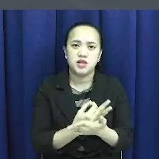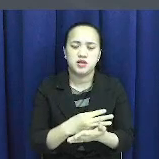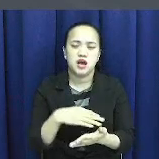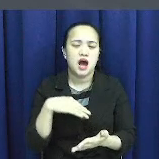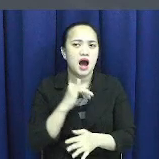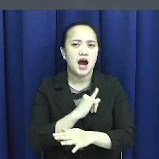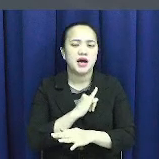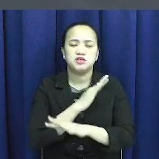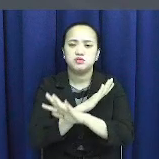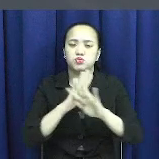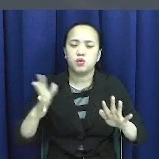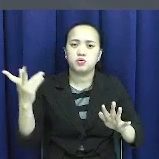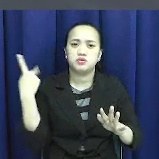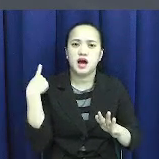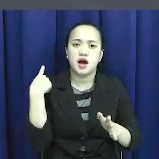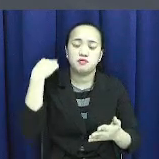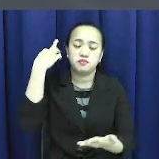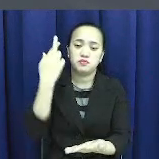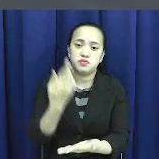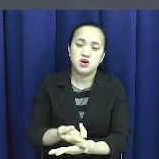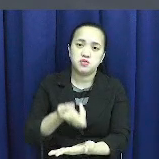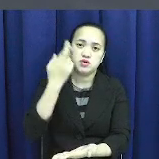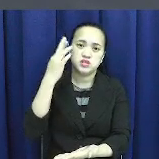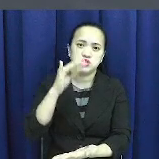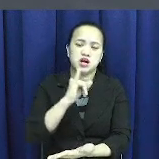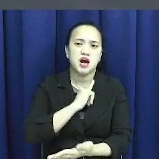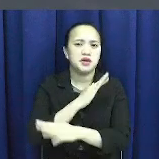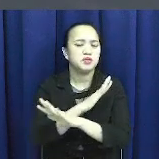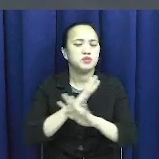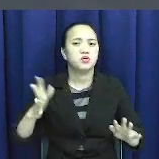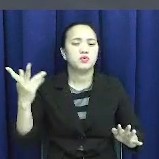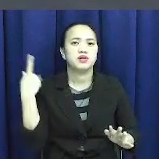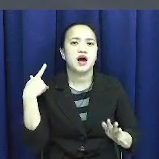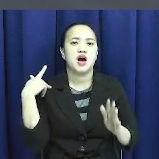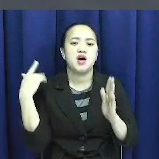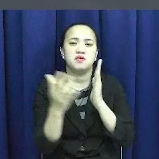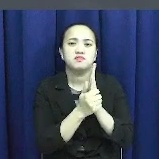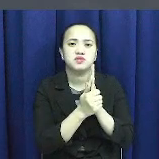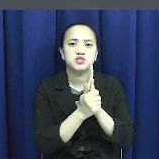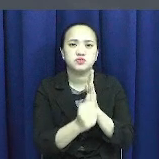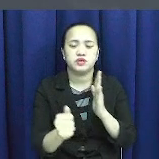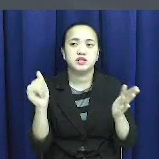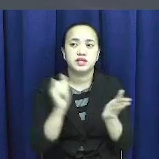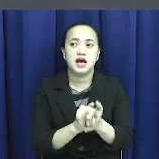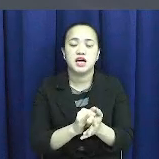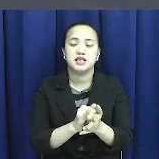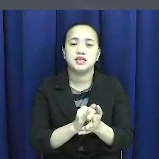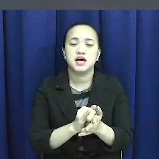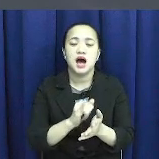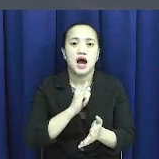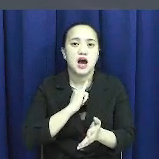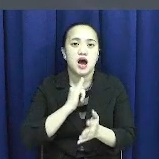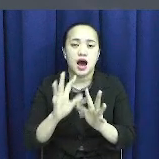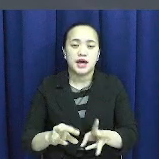Wala akong kayamanan na pwedeng i-offer sa Panginoon. Kaya po yung sarili ko na po yung aking in-offer.